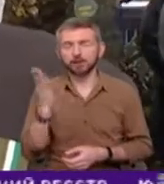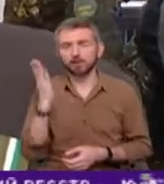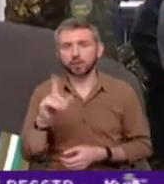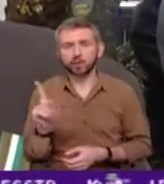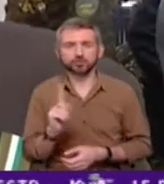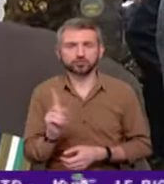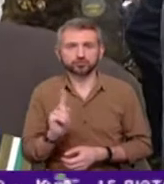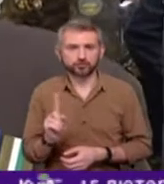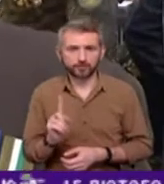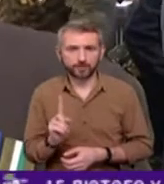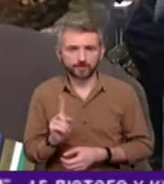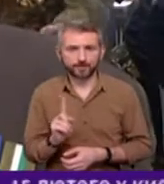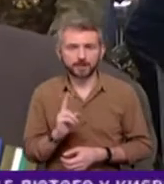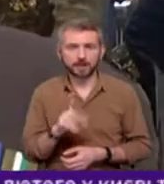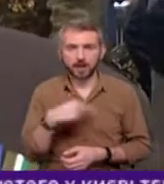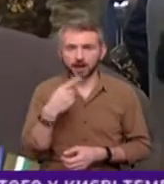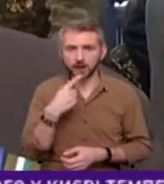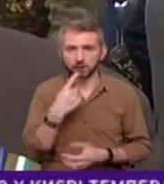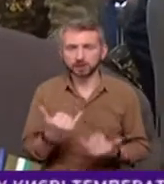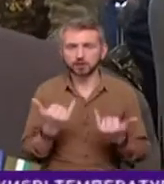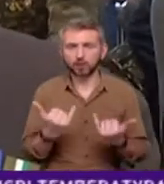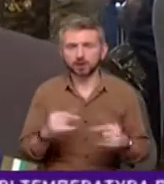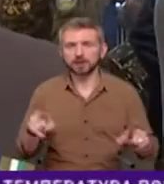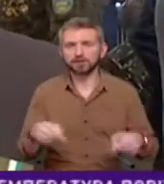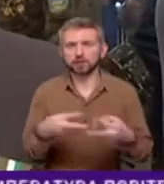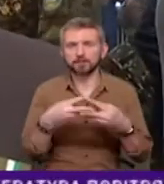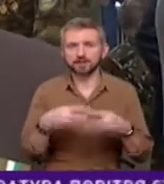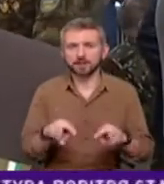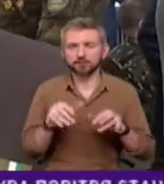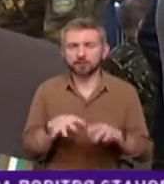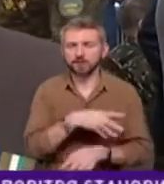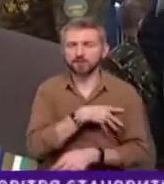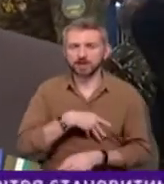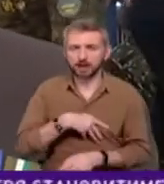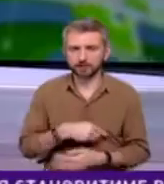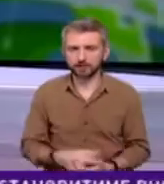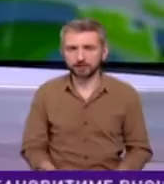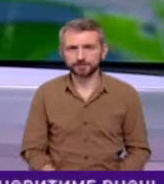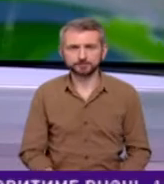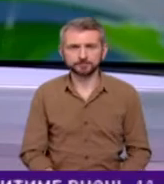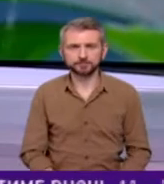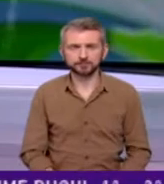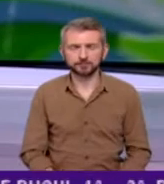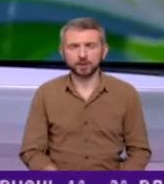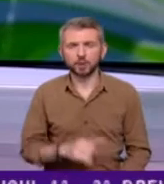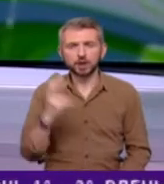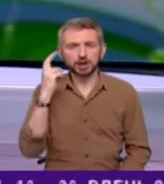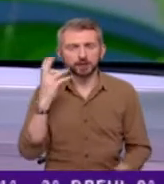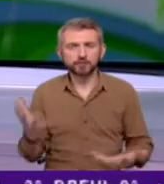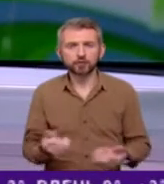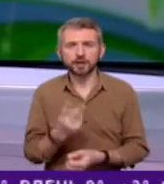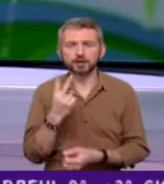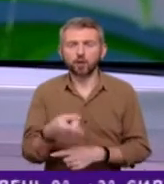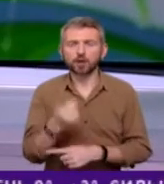що, як кажуть, на сьогодні створюється Міністерство у справах ветеранів. У Києві врятували